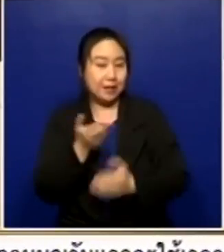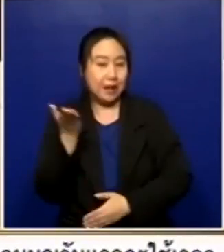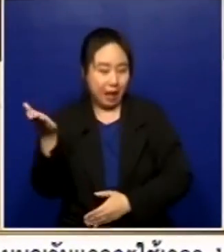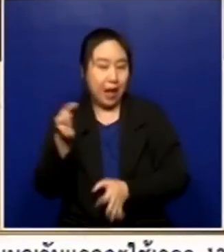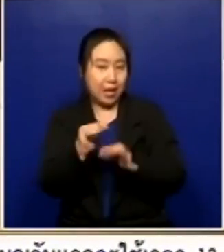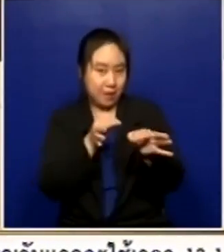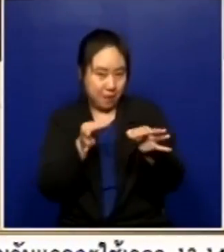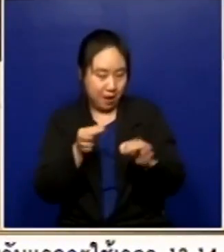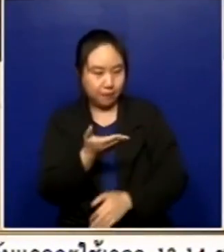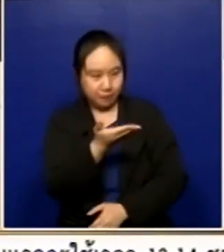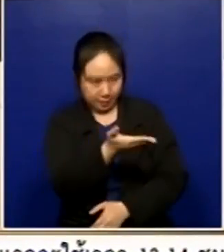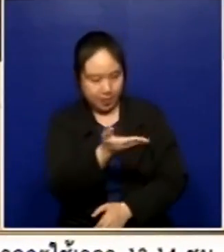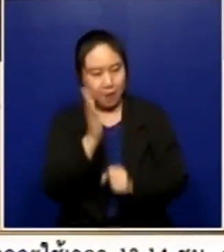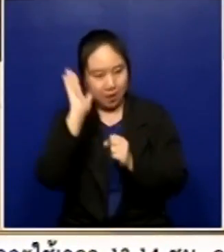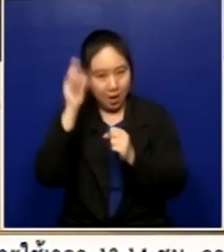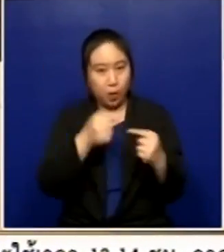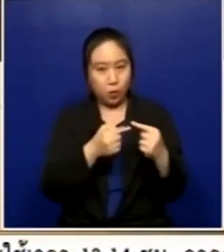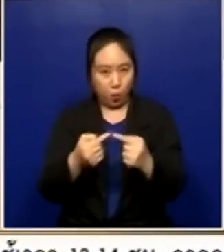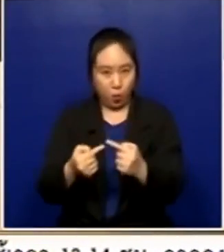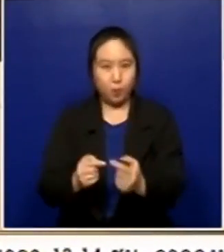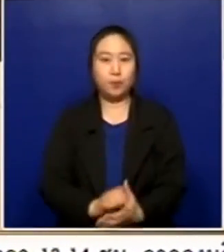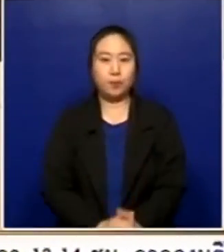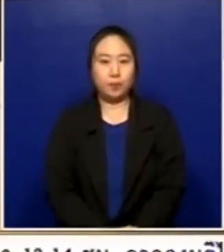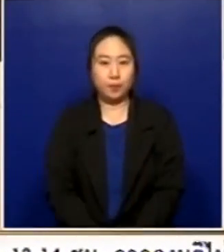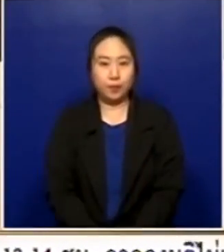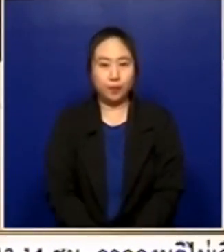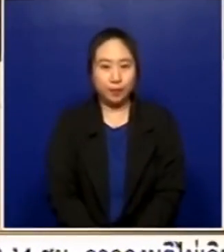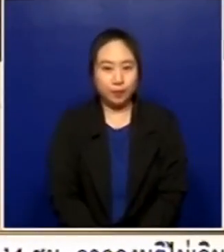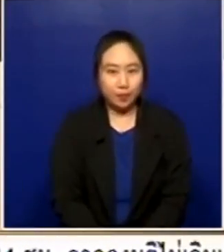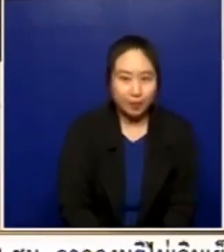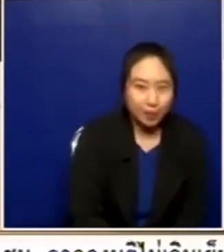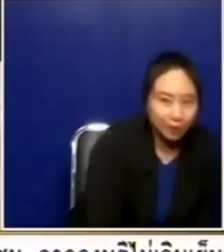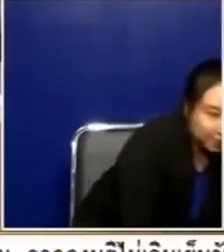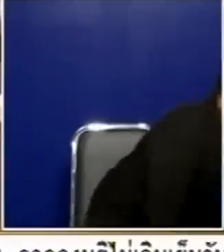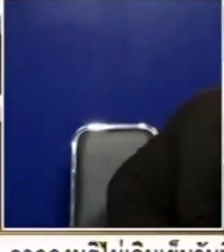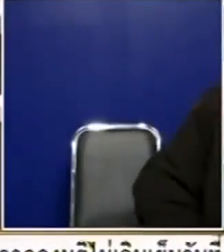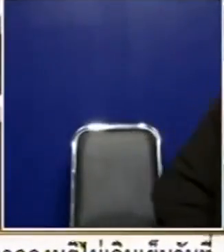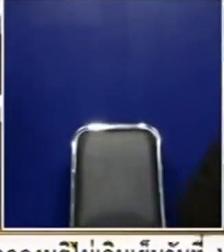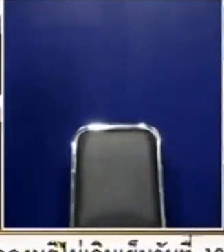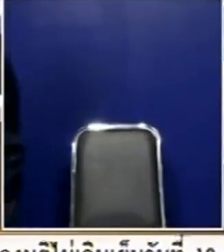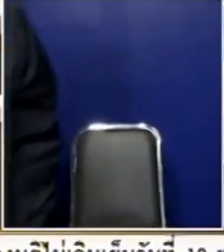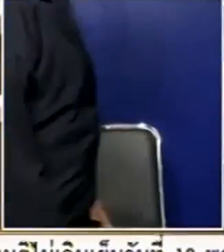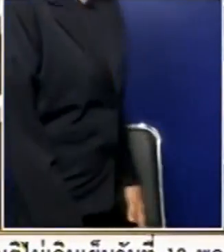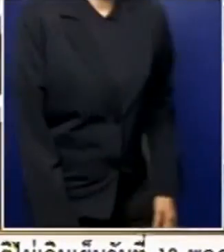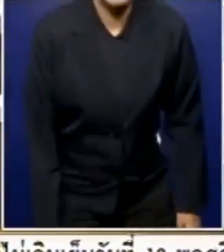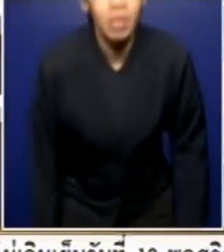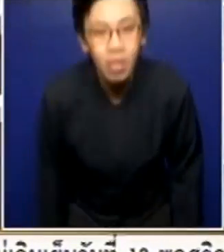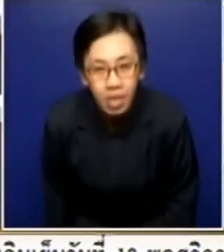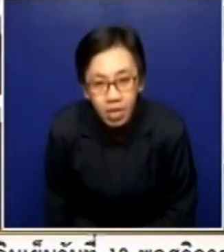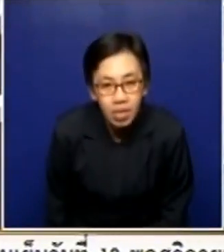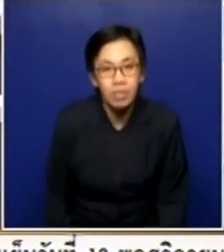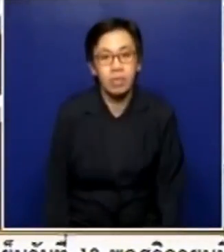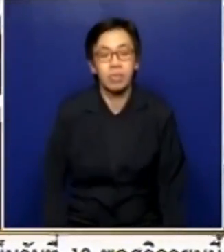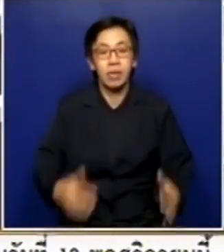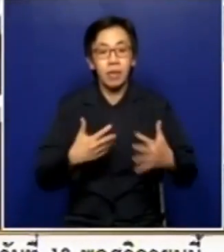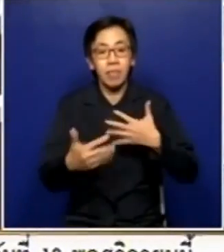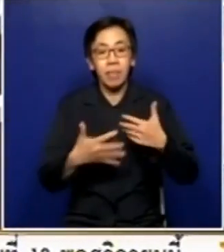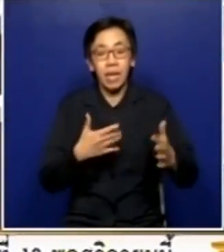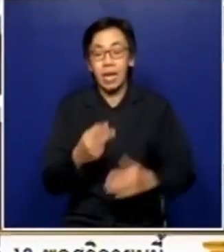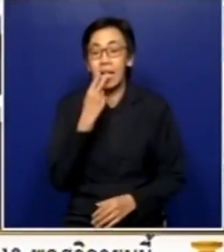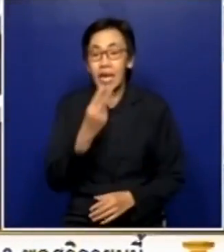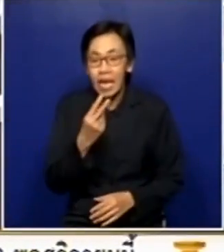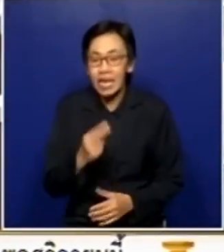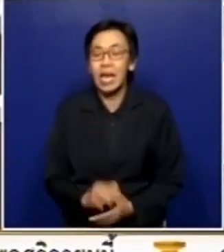ฉันที่ 8ก่อนกลับไม่เป็นไรครับก็เห็นว่าไปปุๆอยู่ได้มอบอยู่ได้ไม่ได้เอ่ยชื่อใครนะ